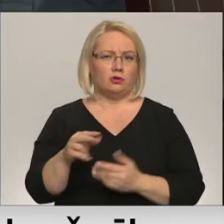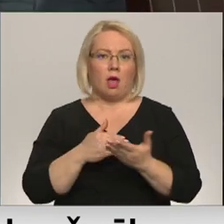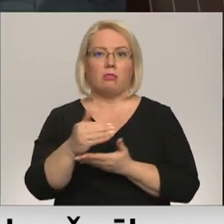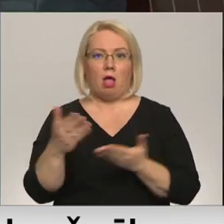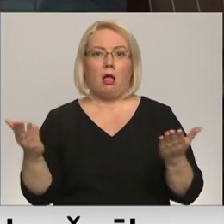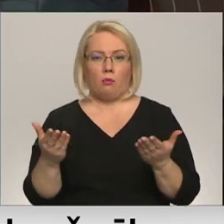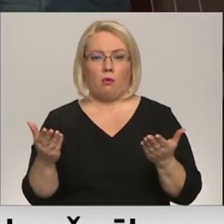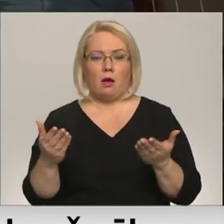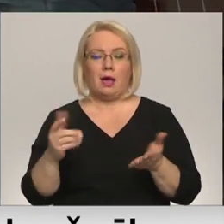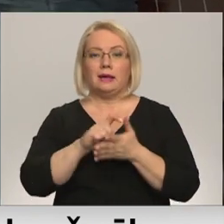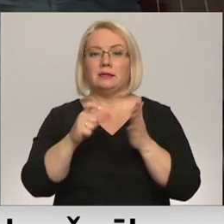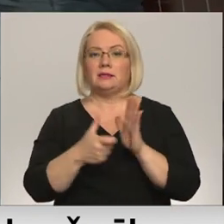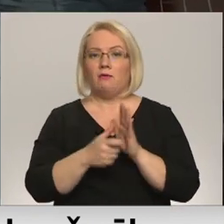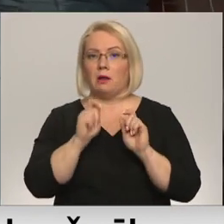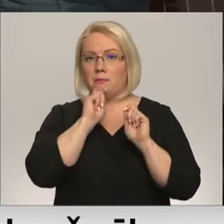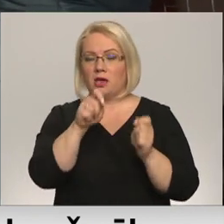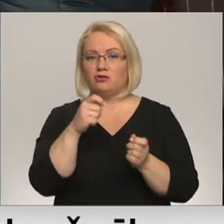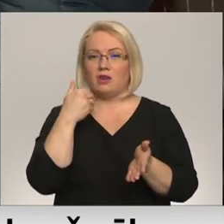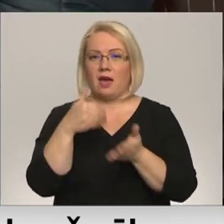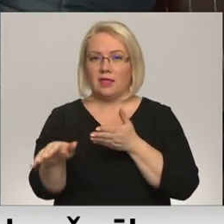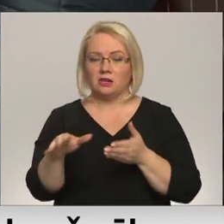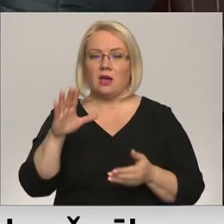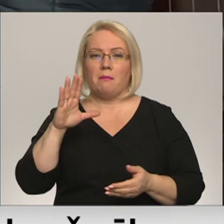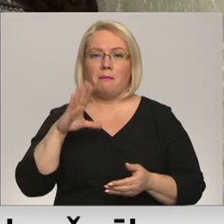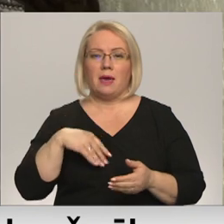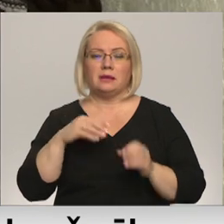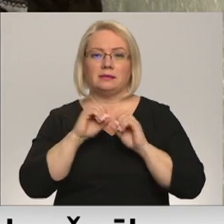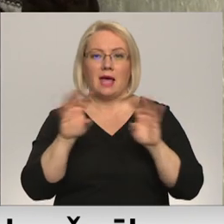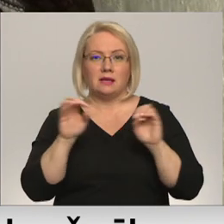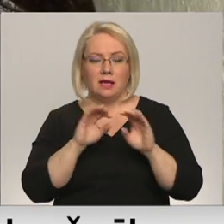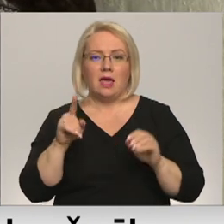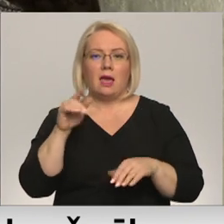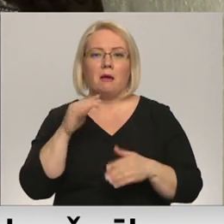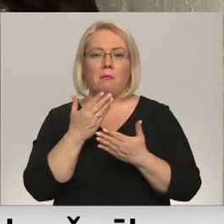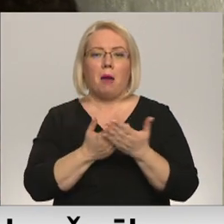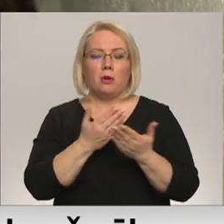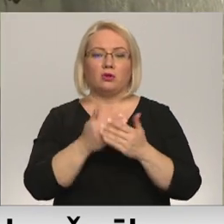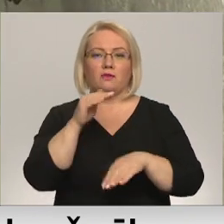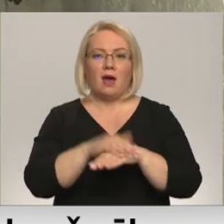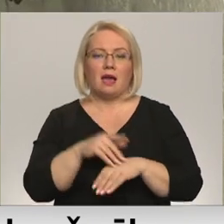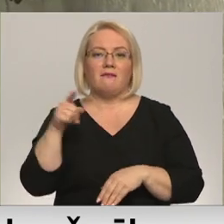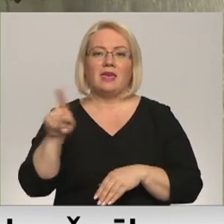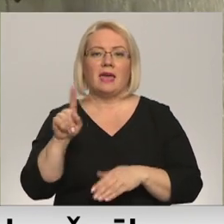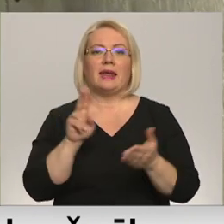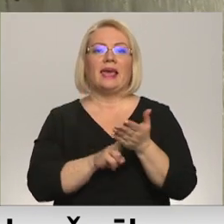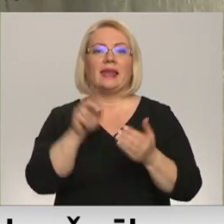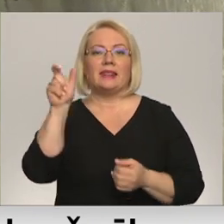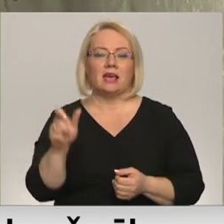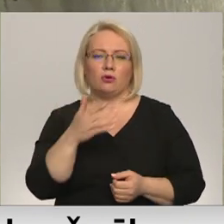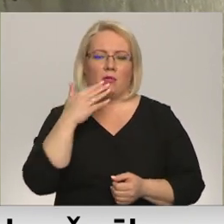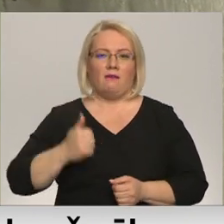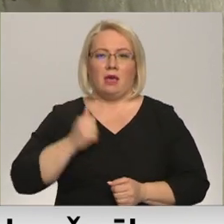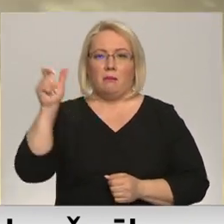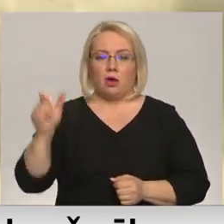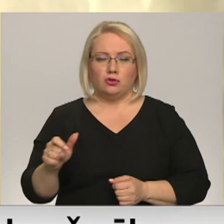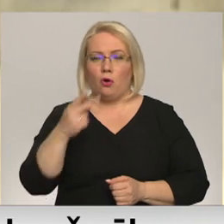tālāk? Dzīvokļu piešķiršanas atteikums pēc Tīdenes stāstītāja ir pamatots uz faktiem, ka konkrētā kundze ir īrniece nevis īpašniece un otrkārt, neskatoties uz